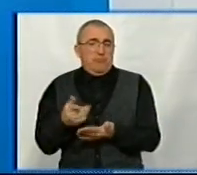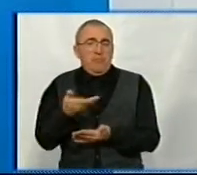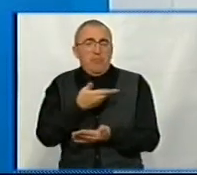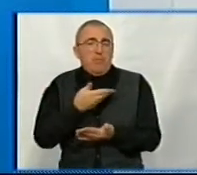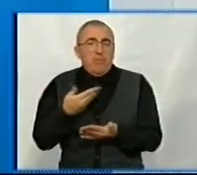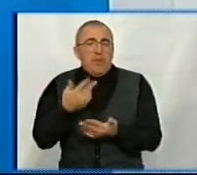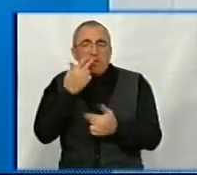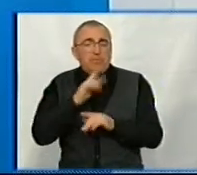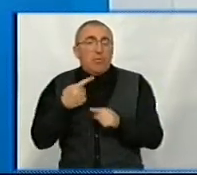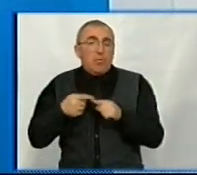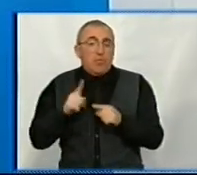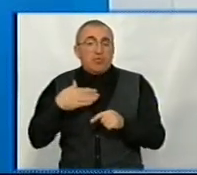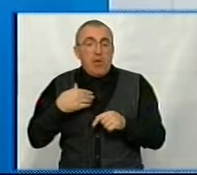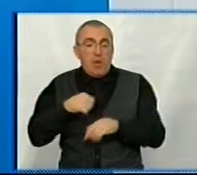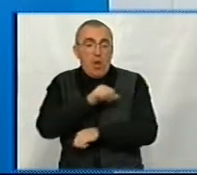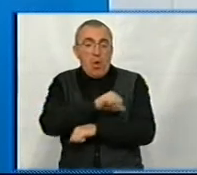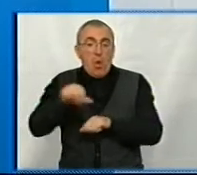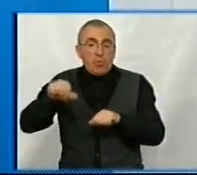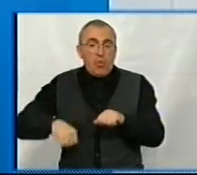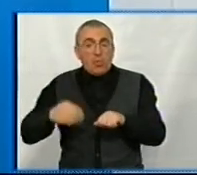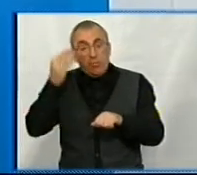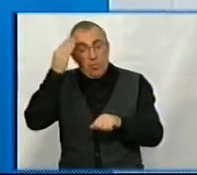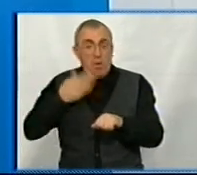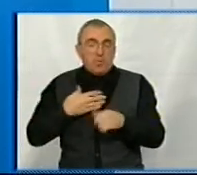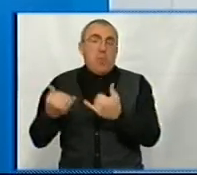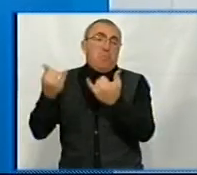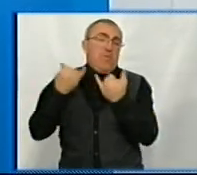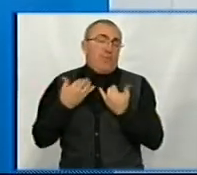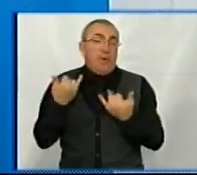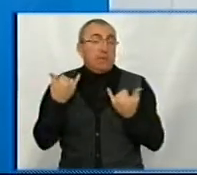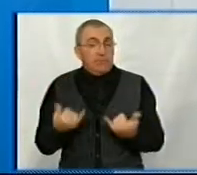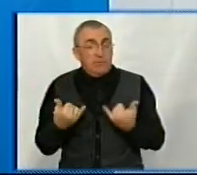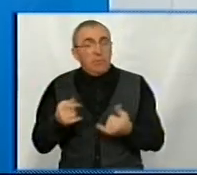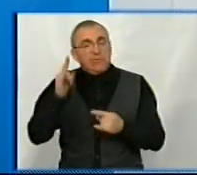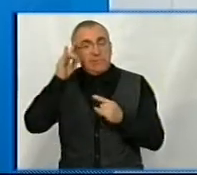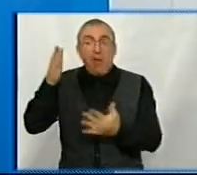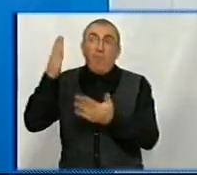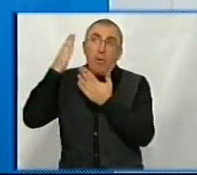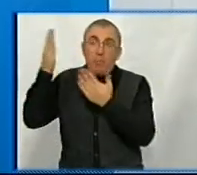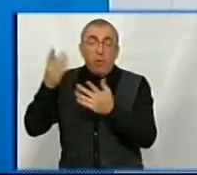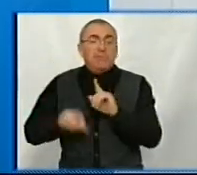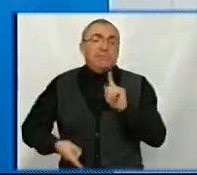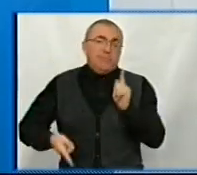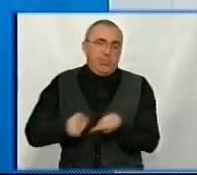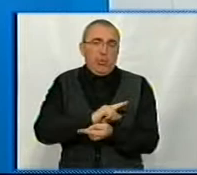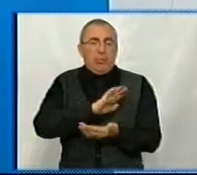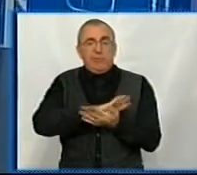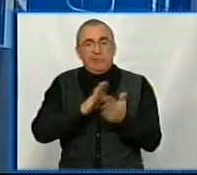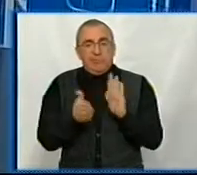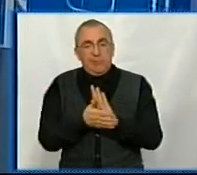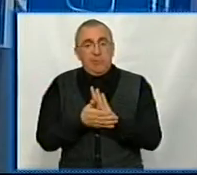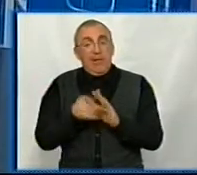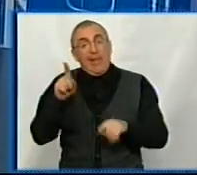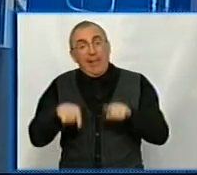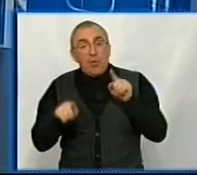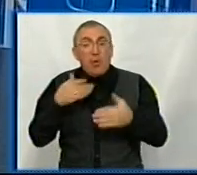Ми не звикли до того, що наші кордони, наша думка поважається. Зараз, слава Богу, що зміняються ситуації. Але іноді